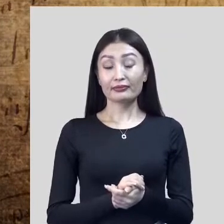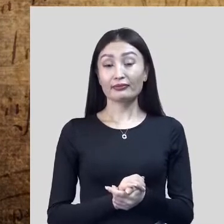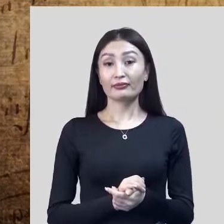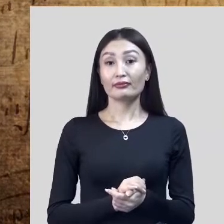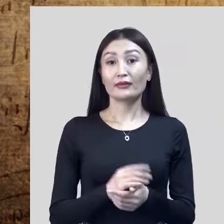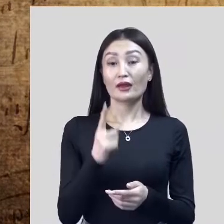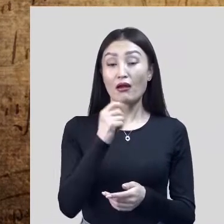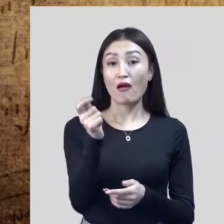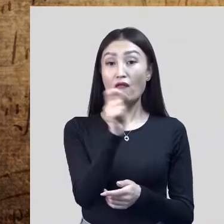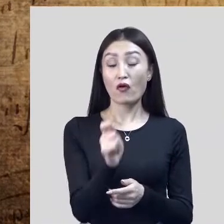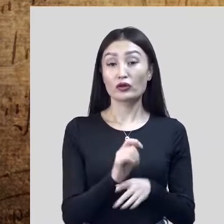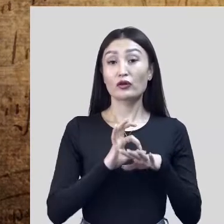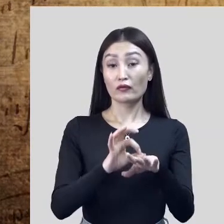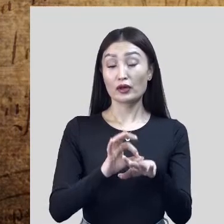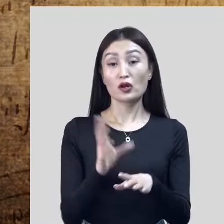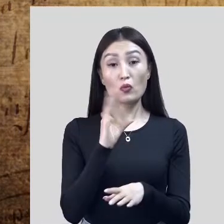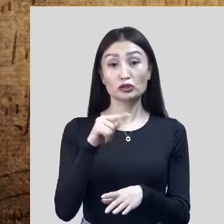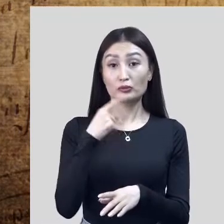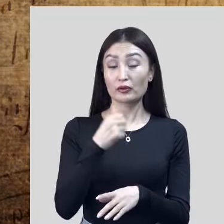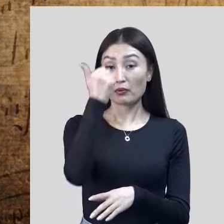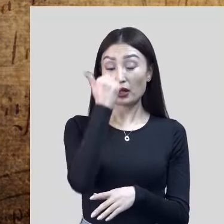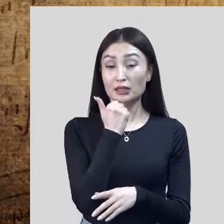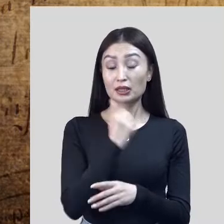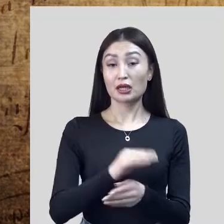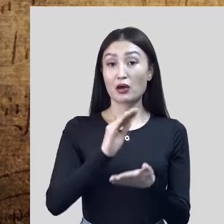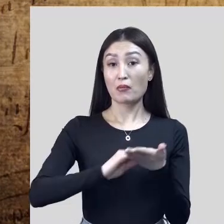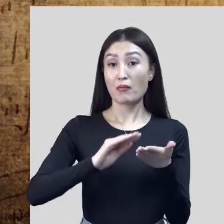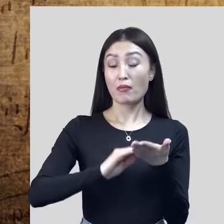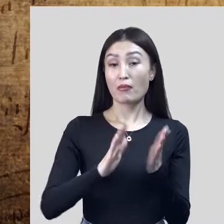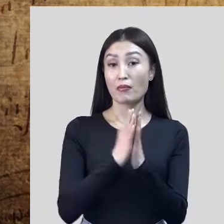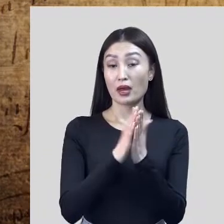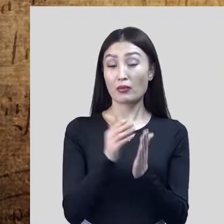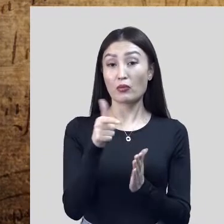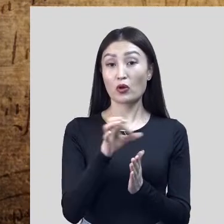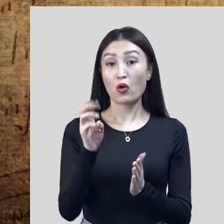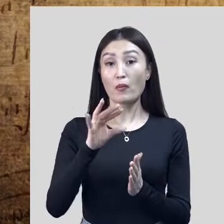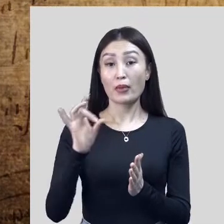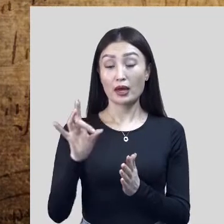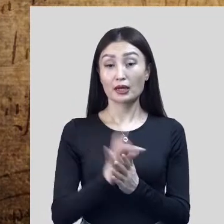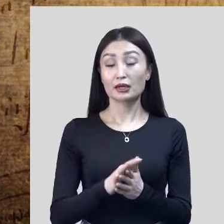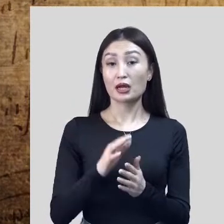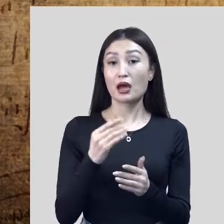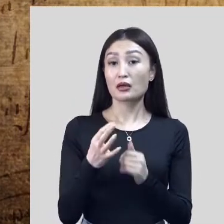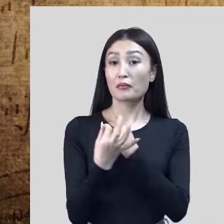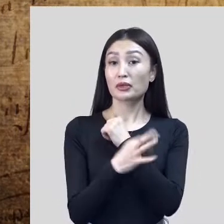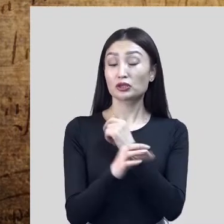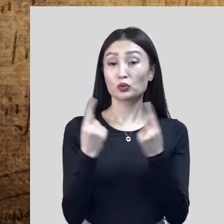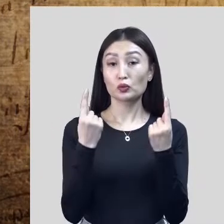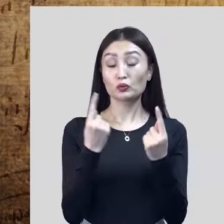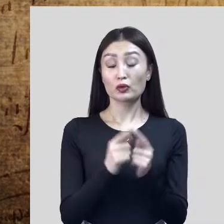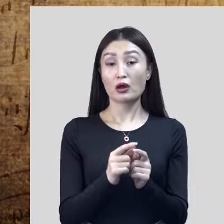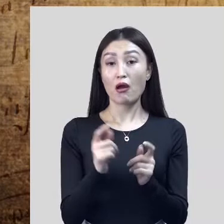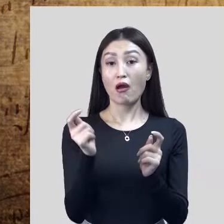О войнах, которые вели в то время, мы можем говорить благодаря знаменитым поэмам Гомера. В Илиаде описывается один из последних крупных